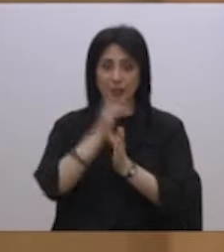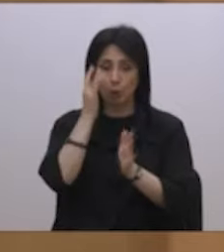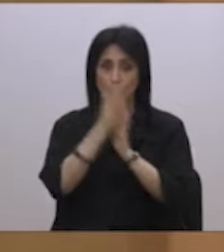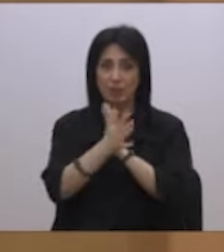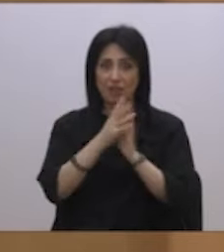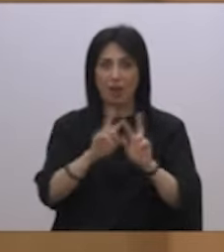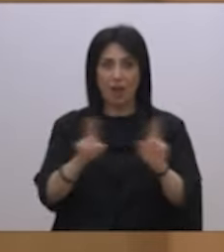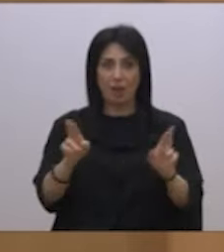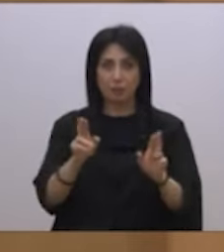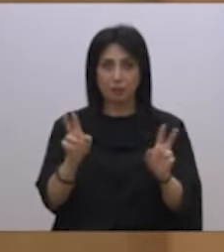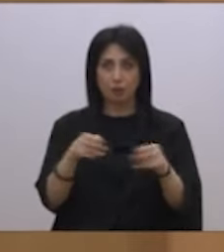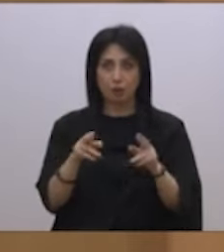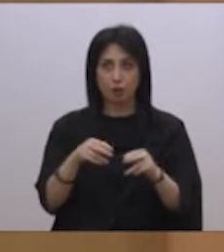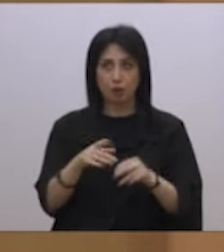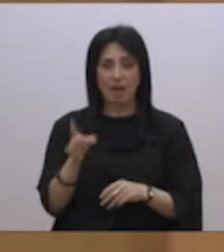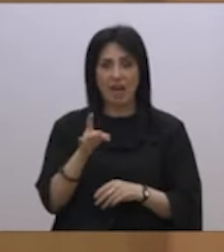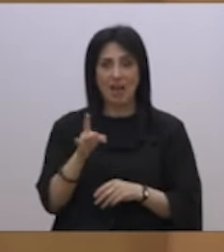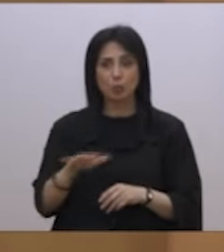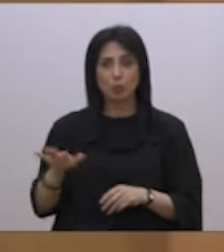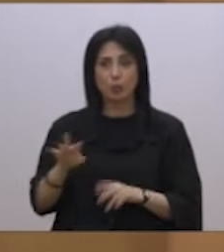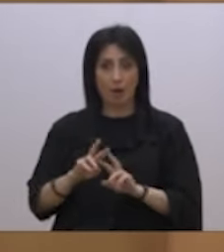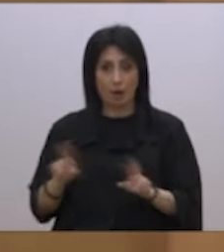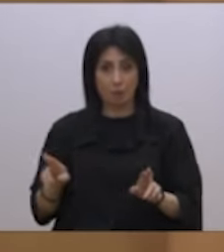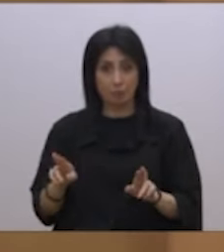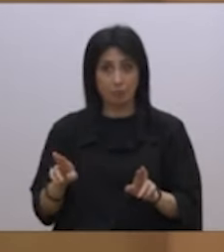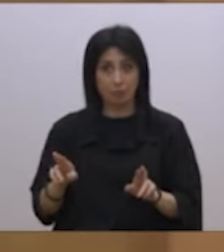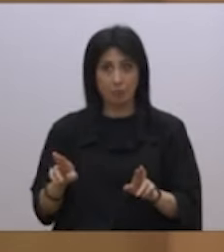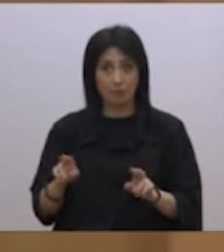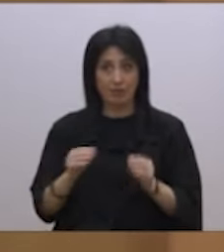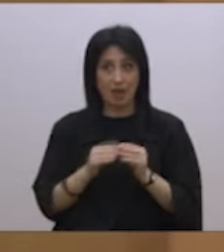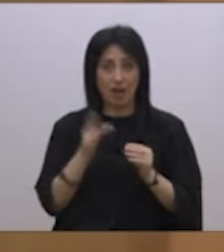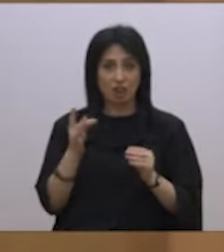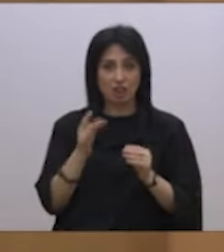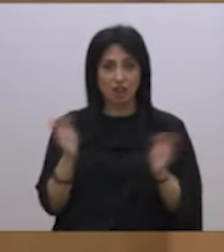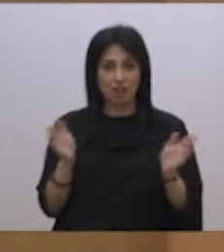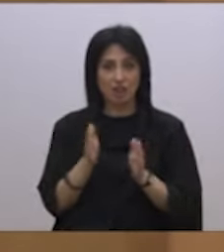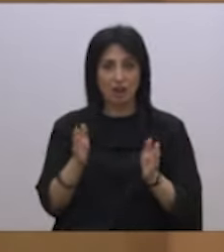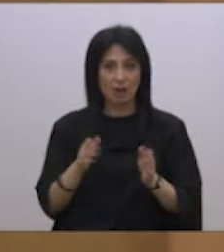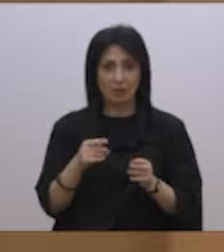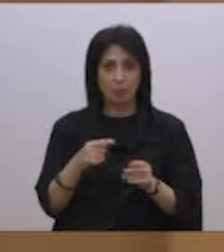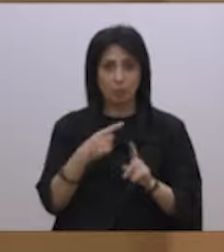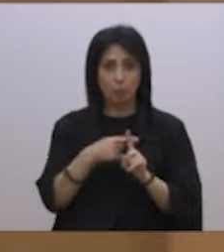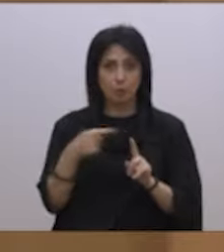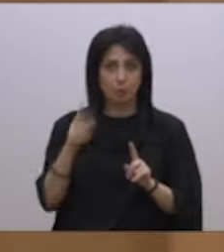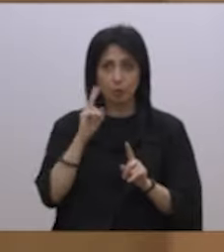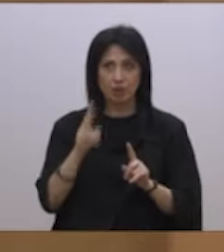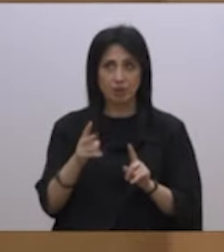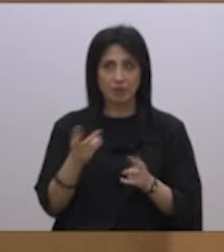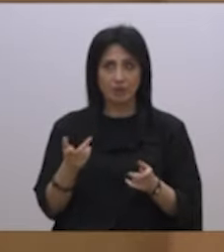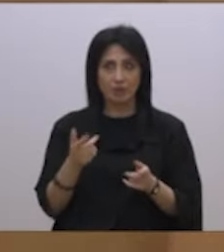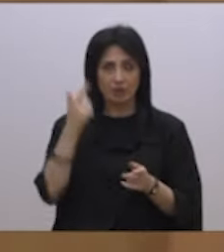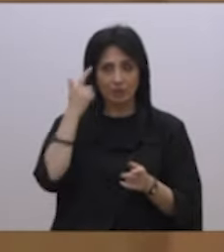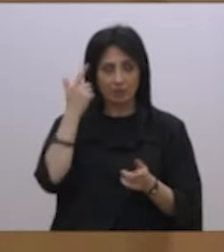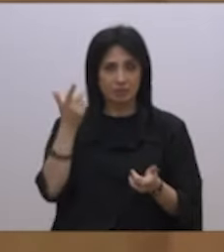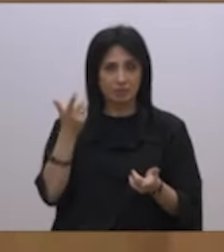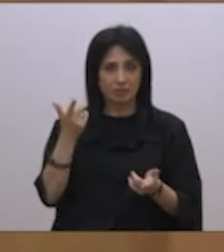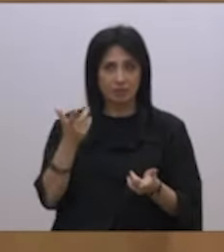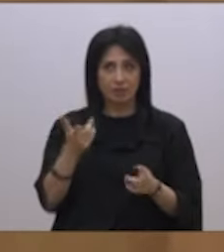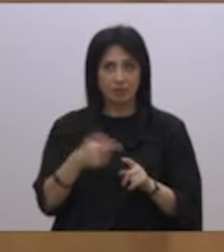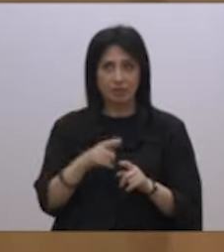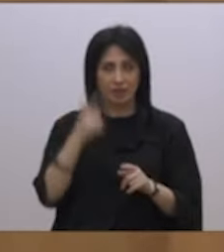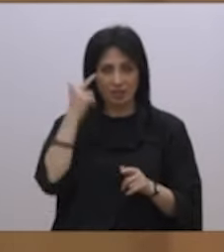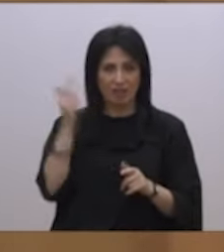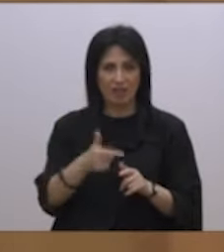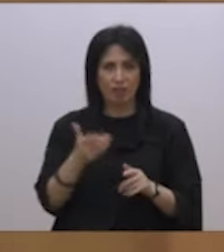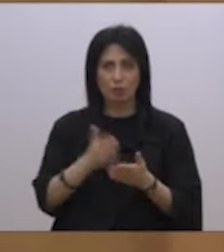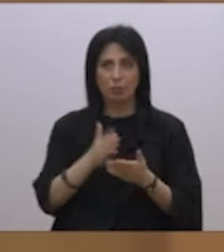რუსთაველზე და რესპუბლიკის მოედანზე. აი 10-ჯერ ნაკლებთან დაკავშირებით, ხო უნდა იყო თავხედი, რომ ეს მოახერხო. თავხედობაა,